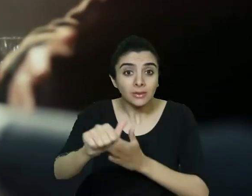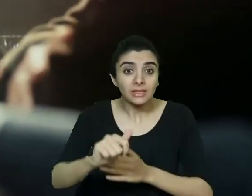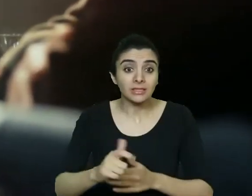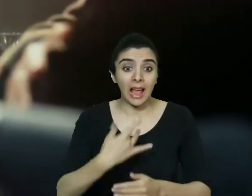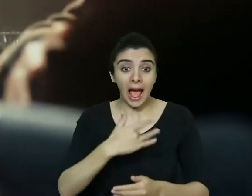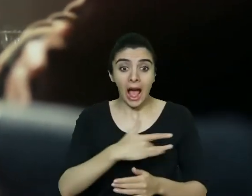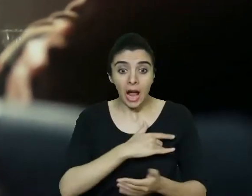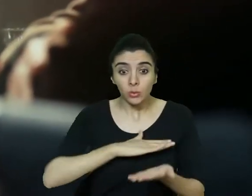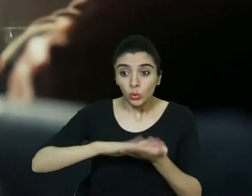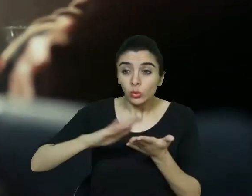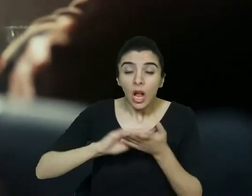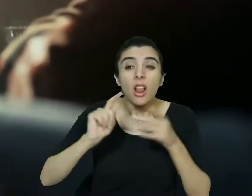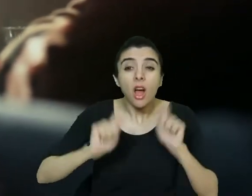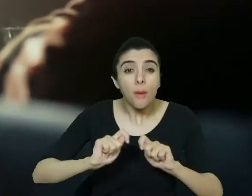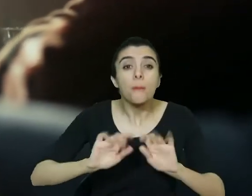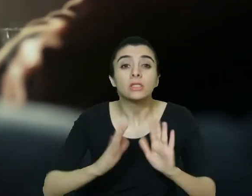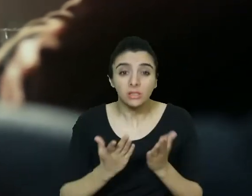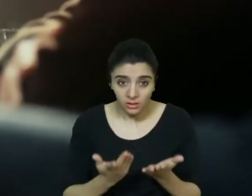taşımazsak kalbi,